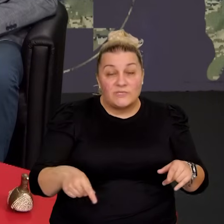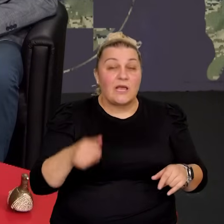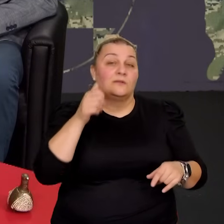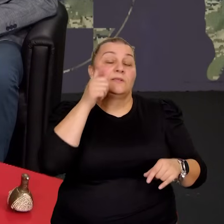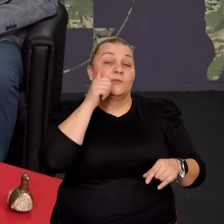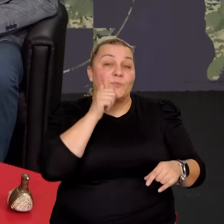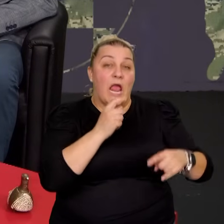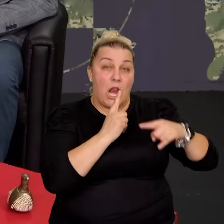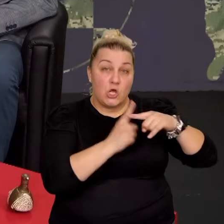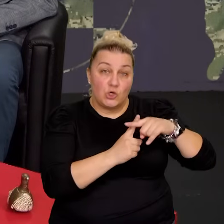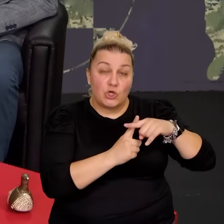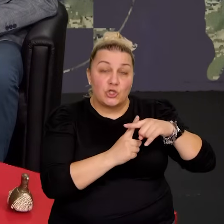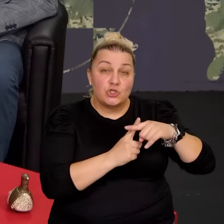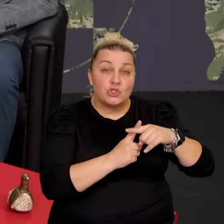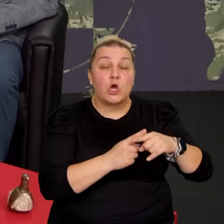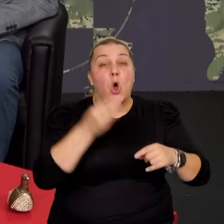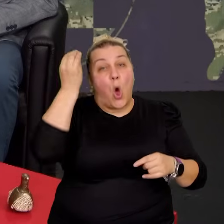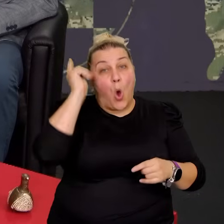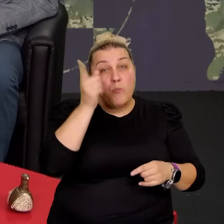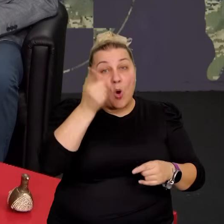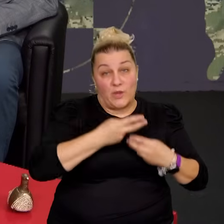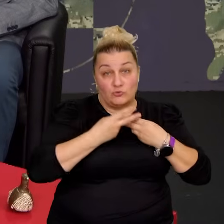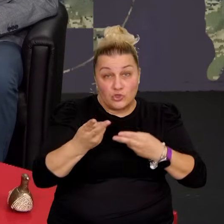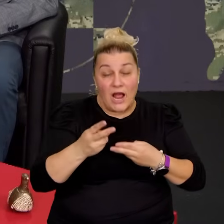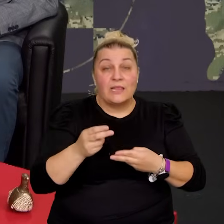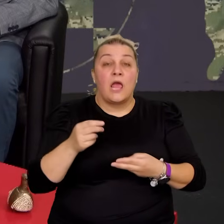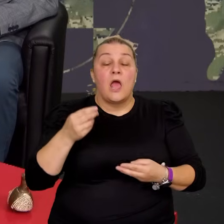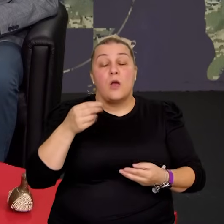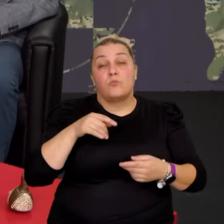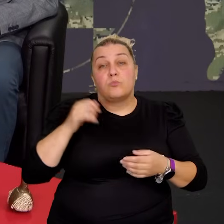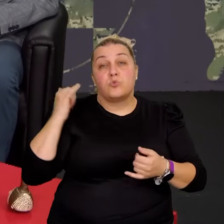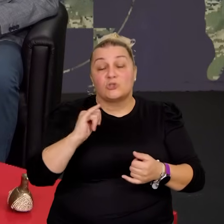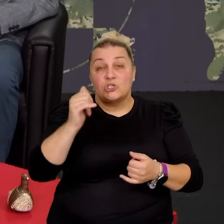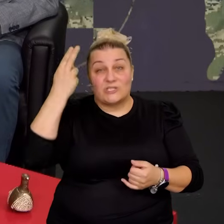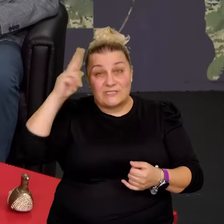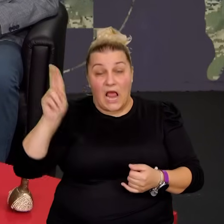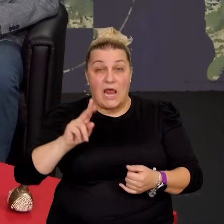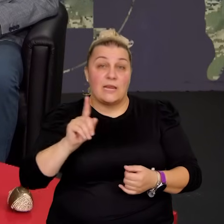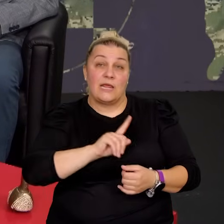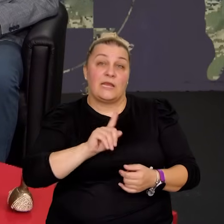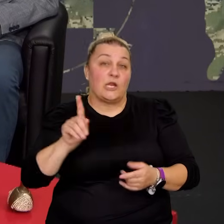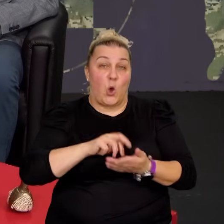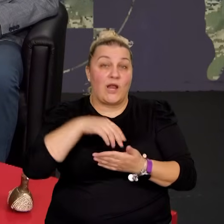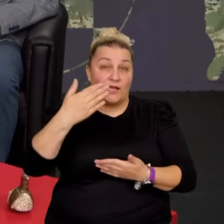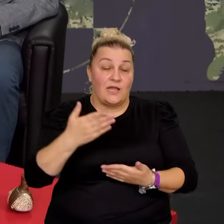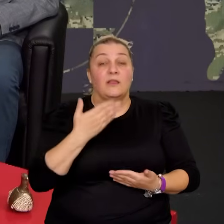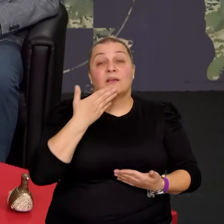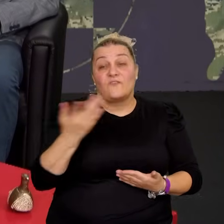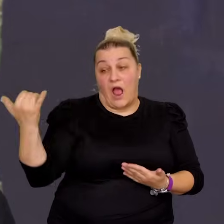križ, opomenu šalje, putniče stani, ni koraka dalje. Da. Hvala vam što ste bili s nama na Prvoj crti. Hvala vama što ste mi dali